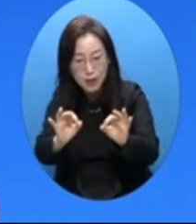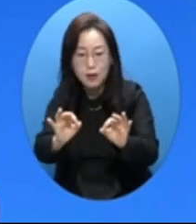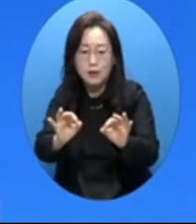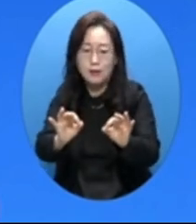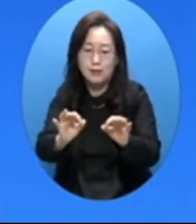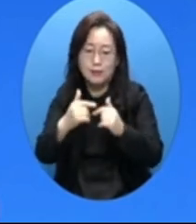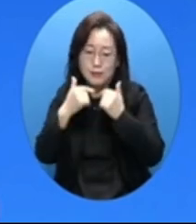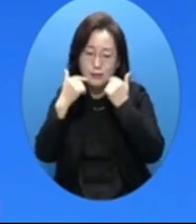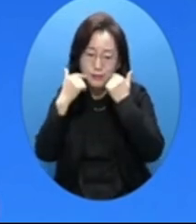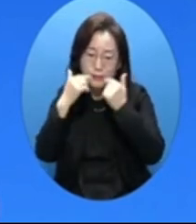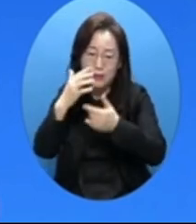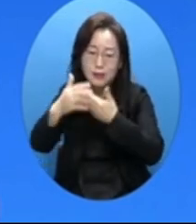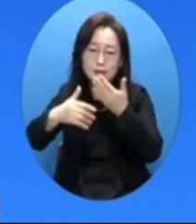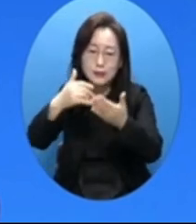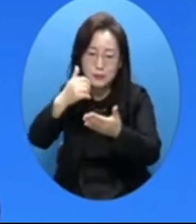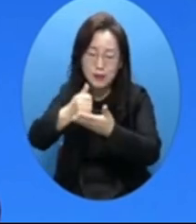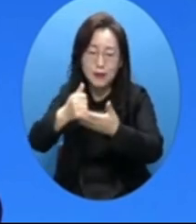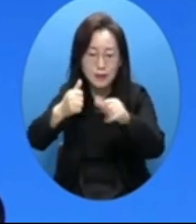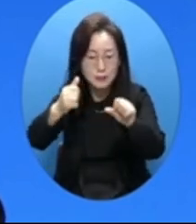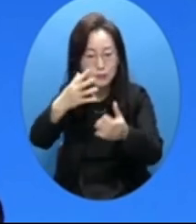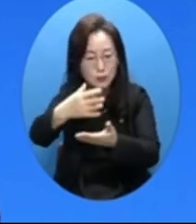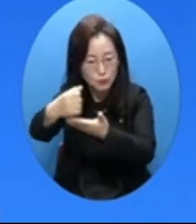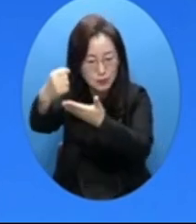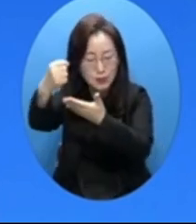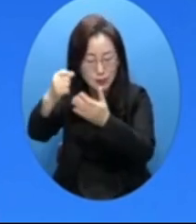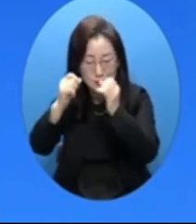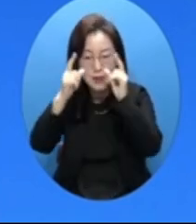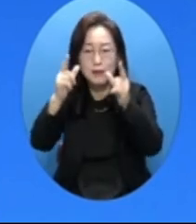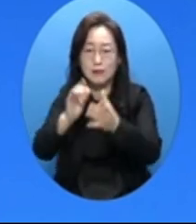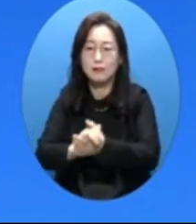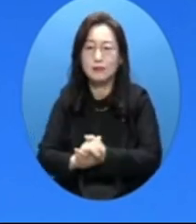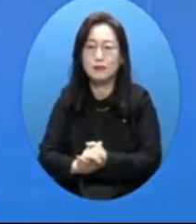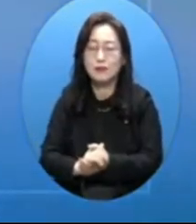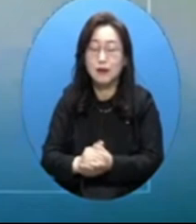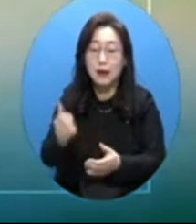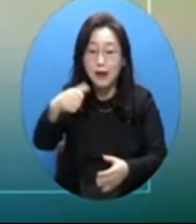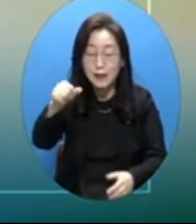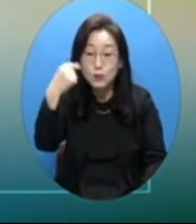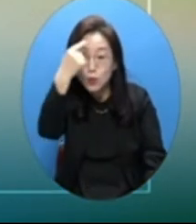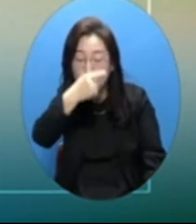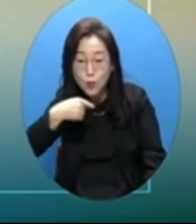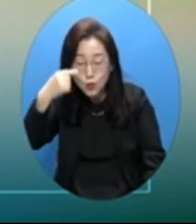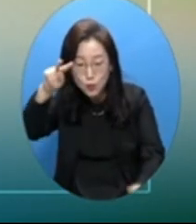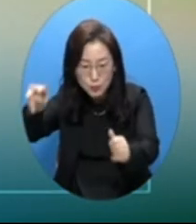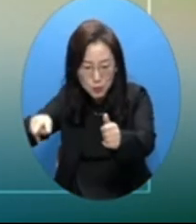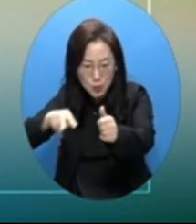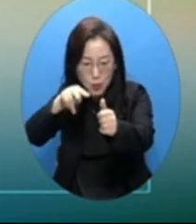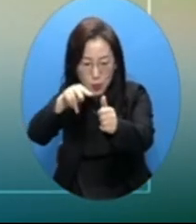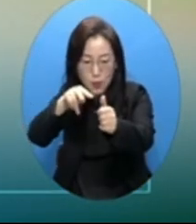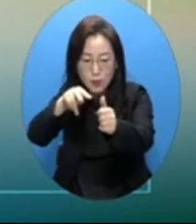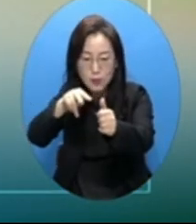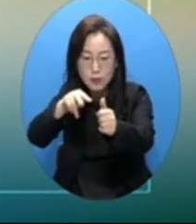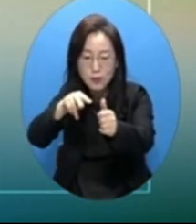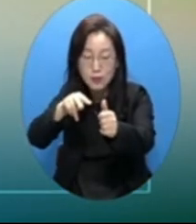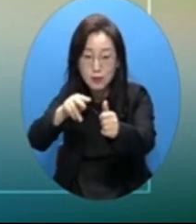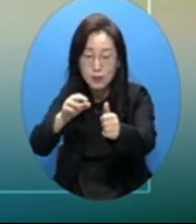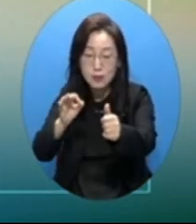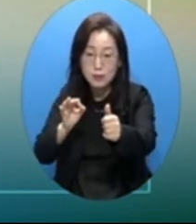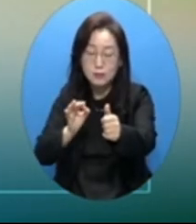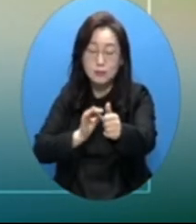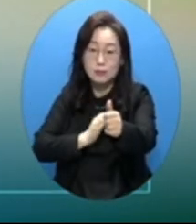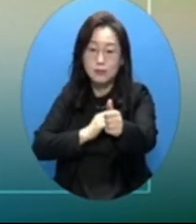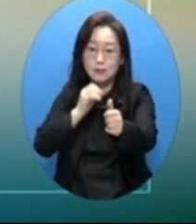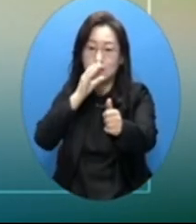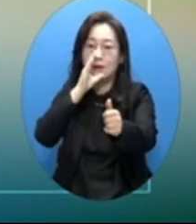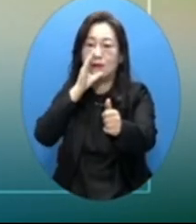오셨다는 것을 깨닫고 믿게 되었습니다 이렇게 고백합니다 아들 얼굴을 보러 들어갔을 때 놀라움을 감출 수